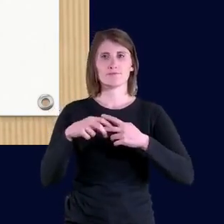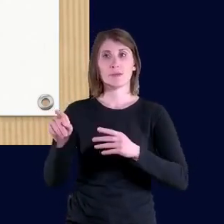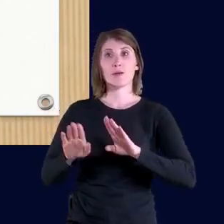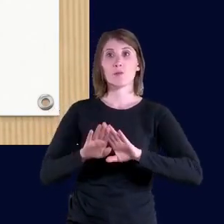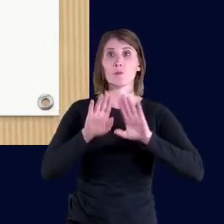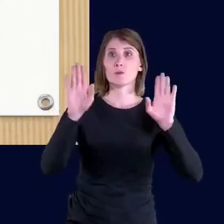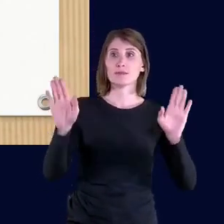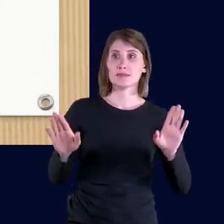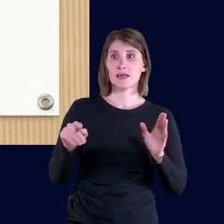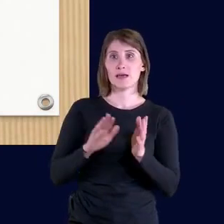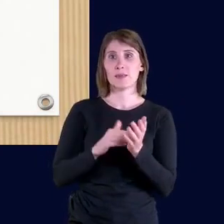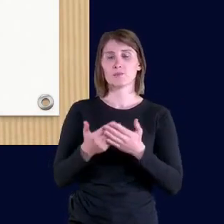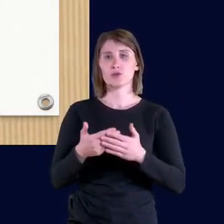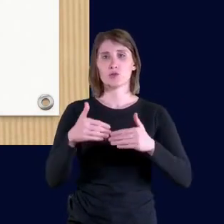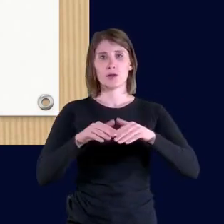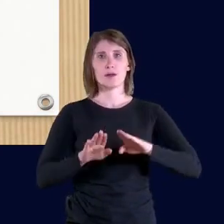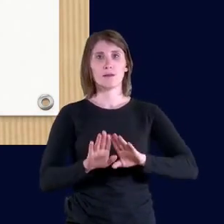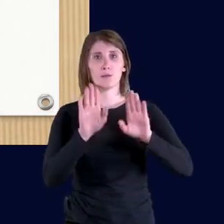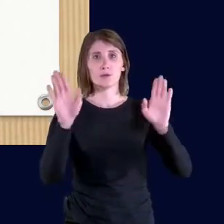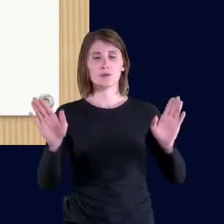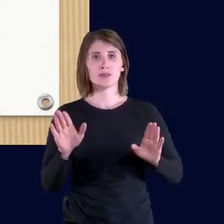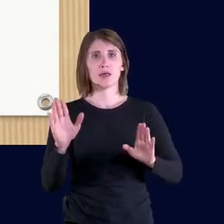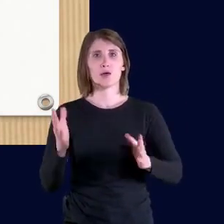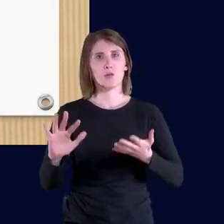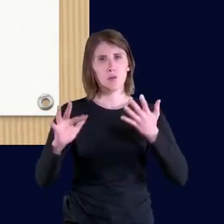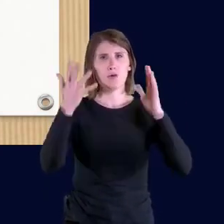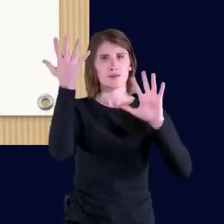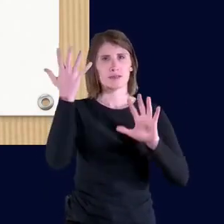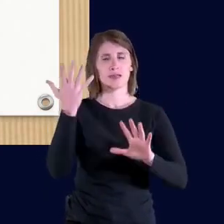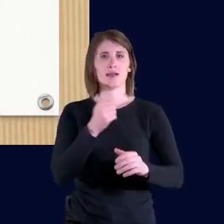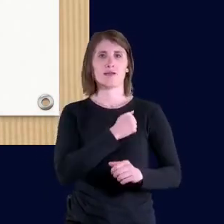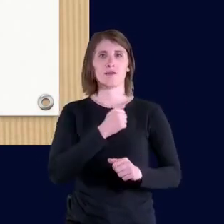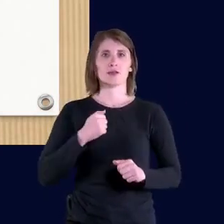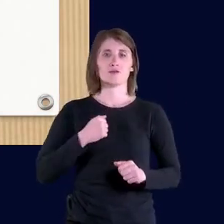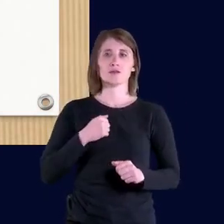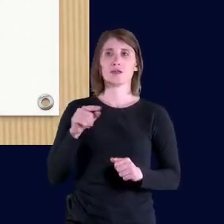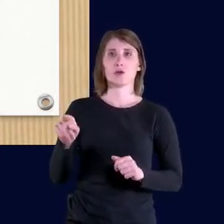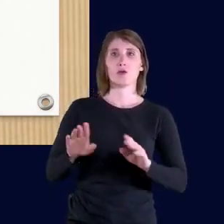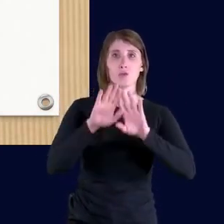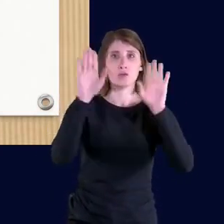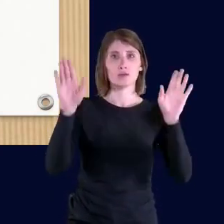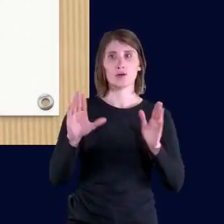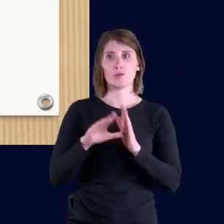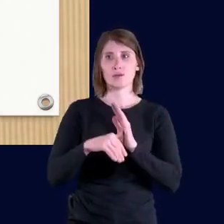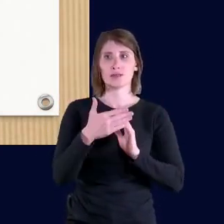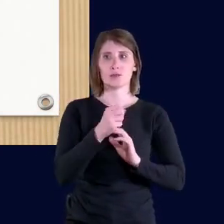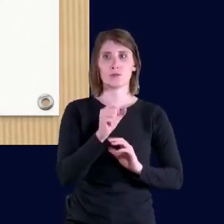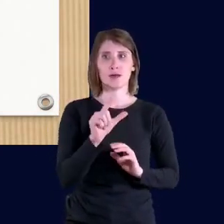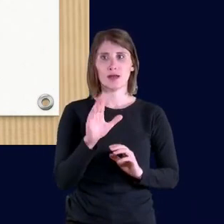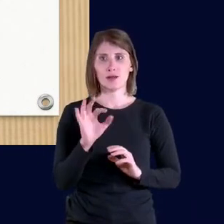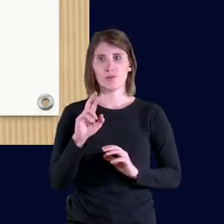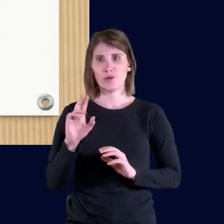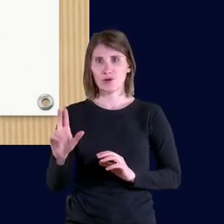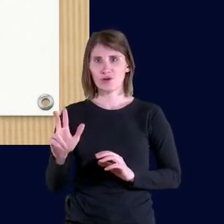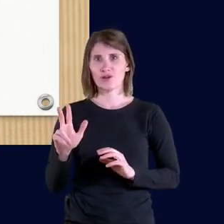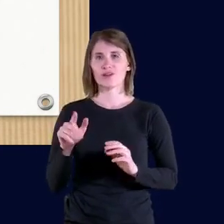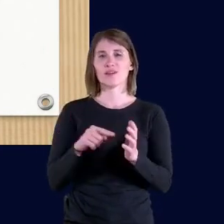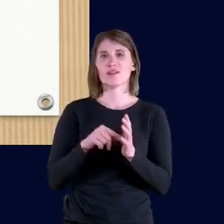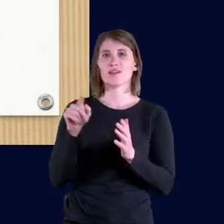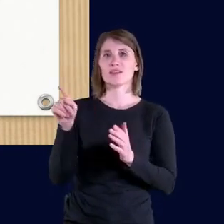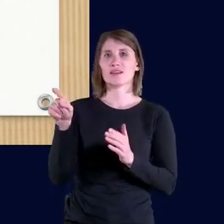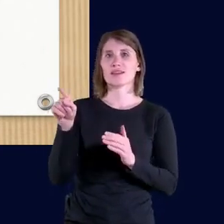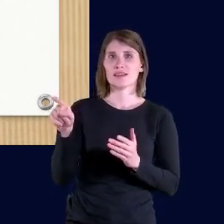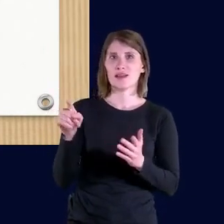między innymi Muzeum Powstania Warszawskiego Muzeum Zamkowego w Malborku te źródła gdzie moglibyśmy